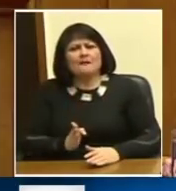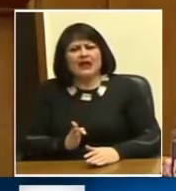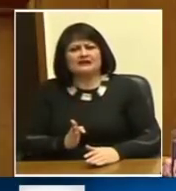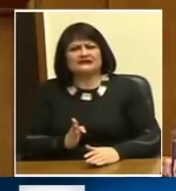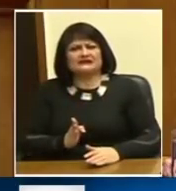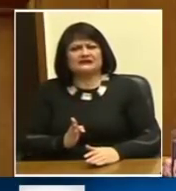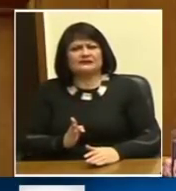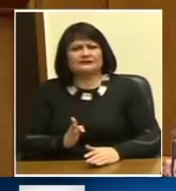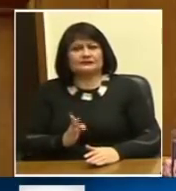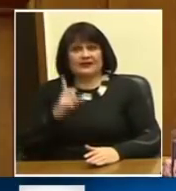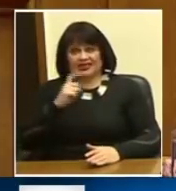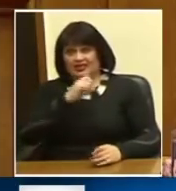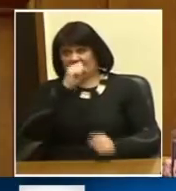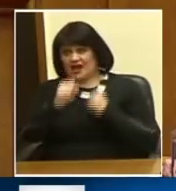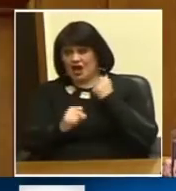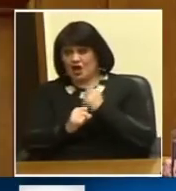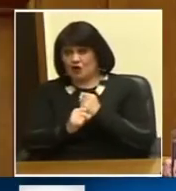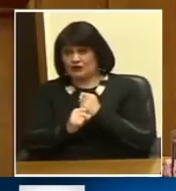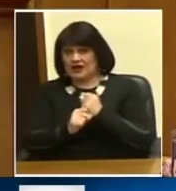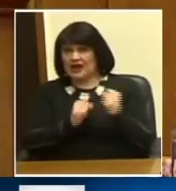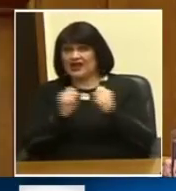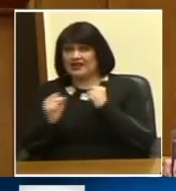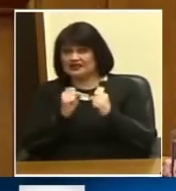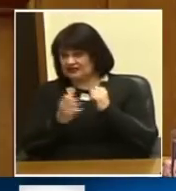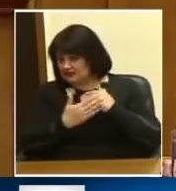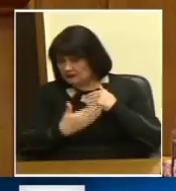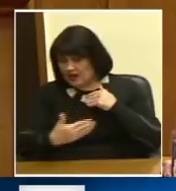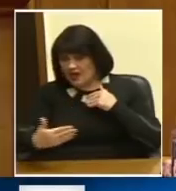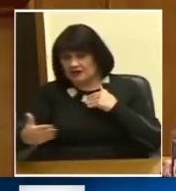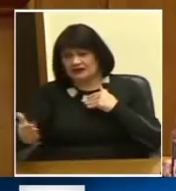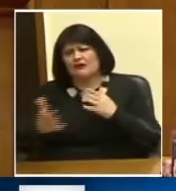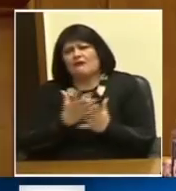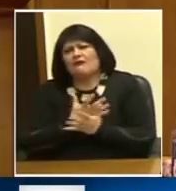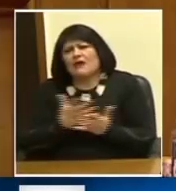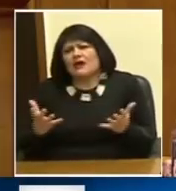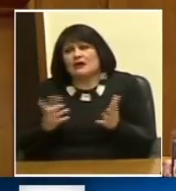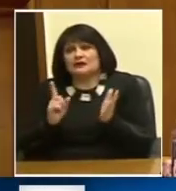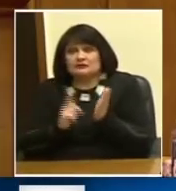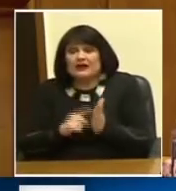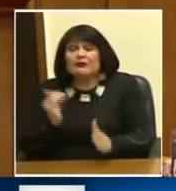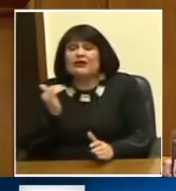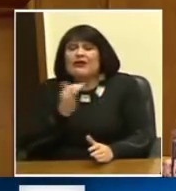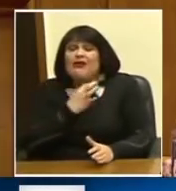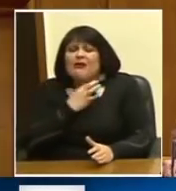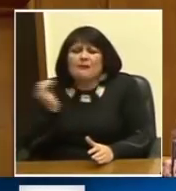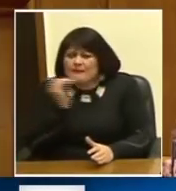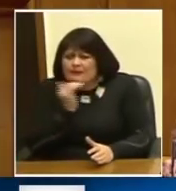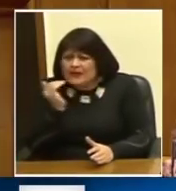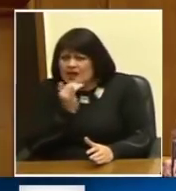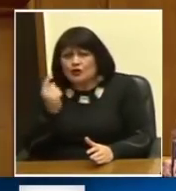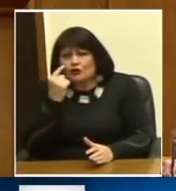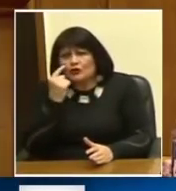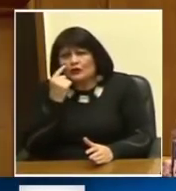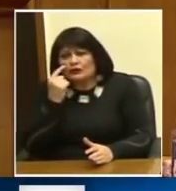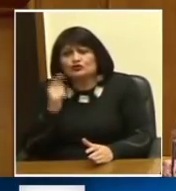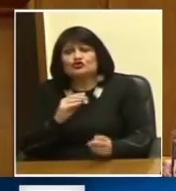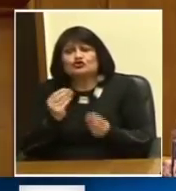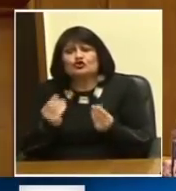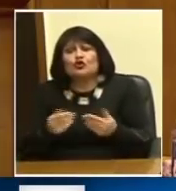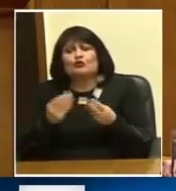από τα 10 χρόνια της κρίσης είναι τεράστιες και πρέπει επιγόντως να βρούμε τρόπους